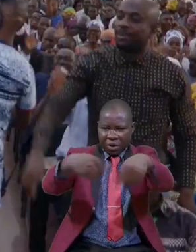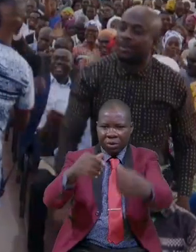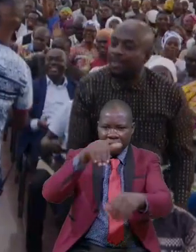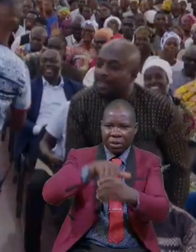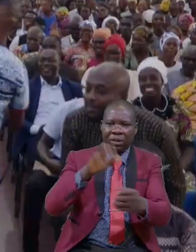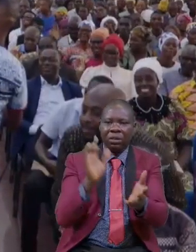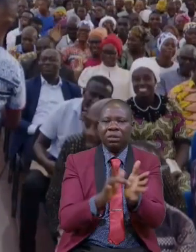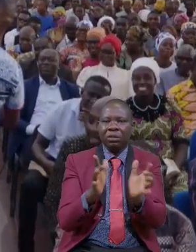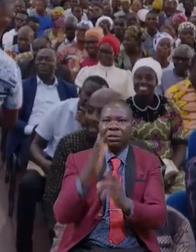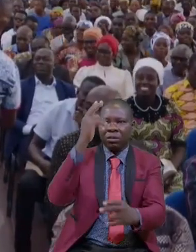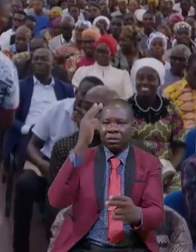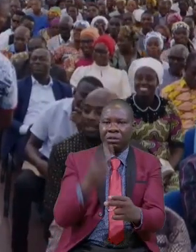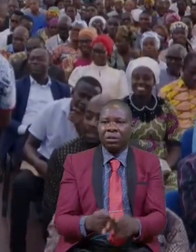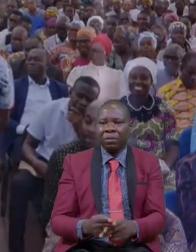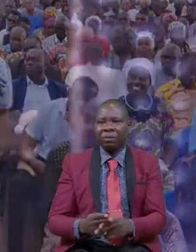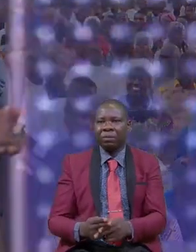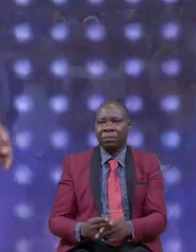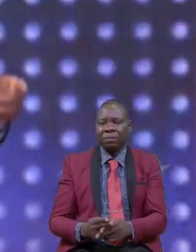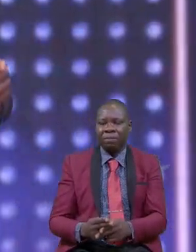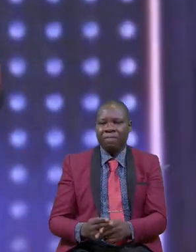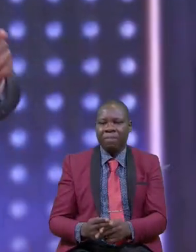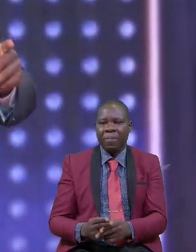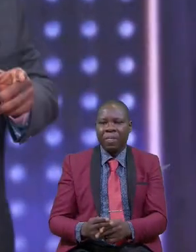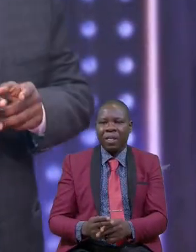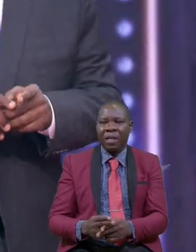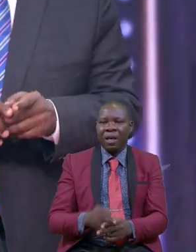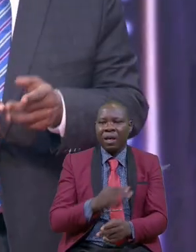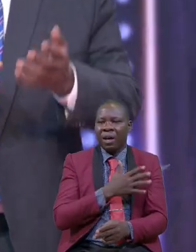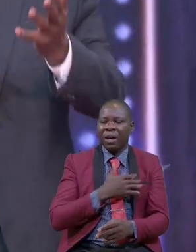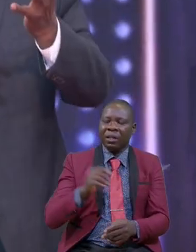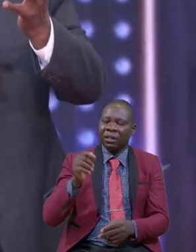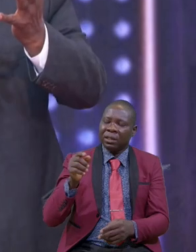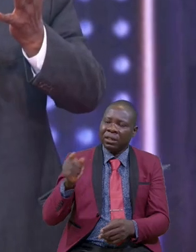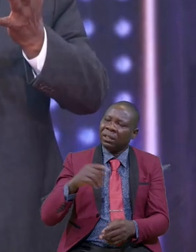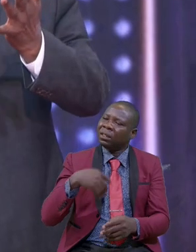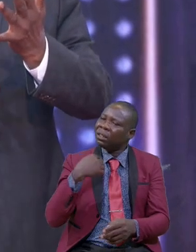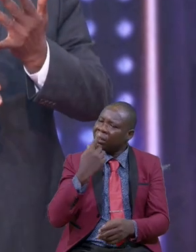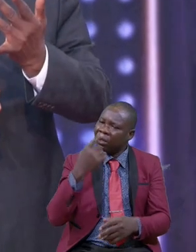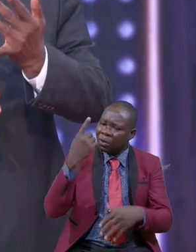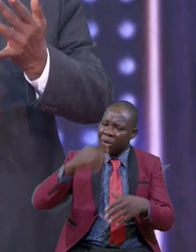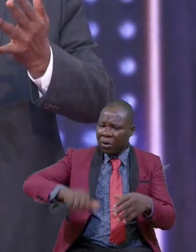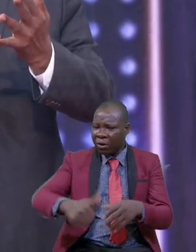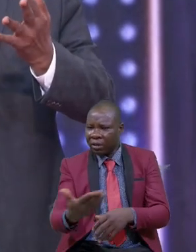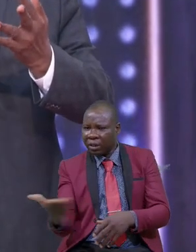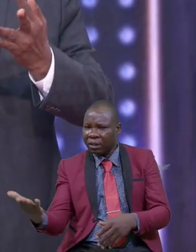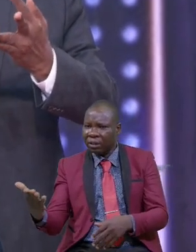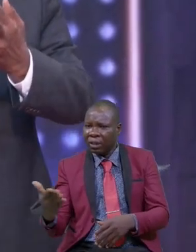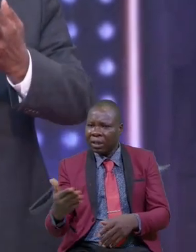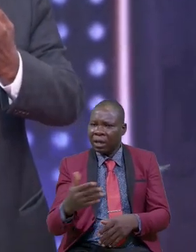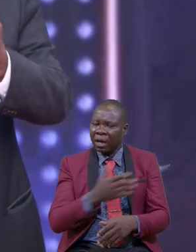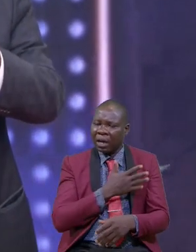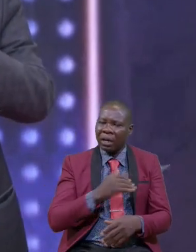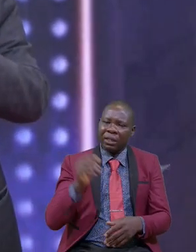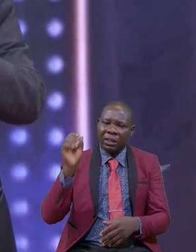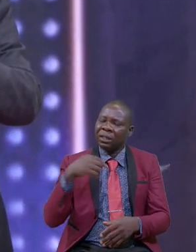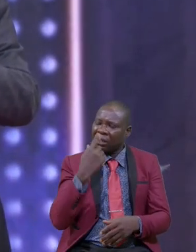Jésus. So he said, alors il a dit, what else? Qu'est-ce que I said, tu as encore d'autre? J'ai dit quand vous God, priez,